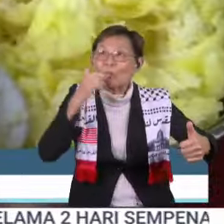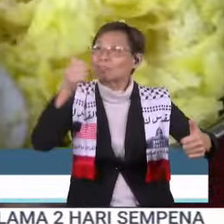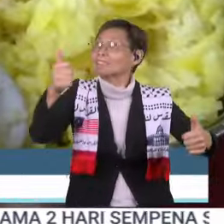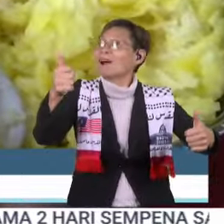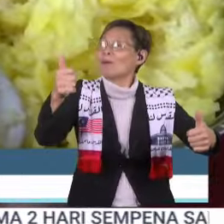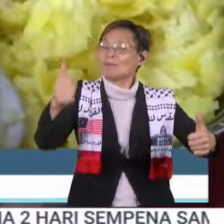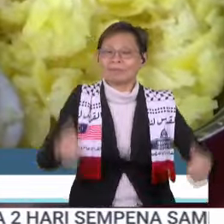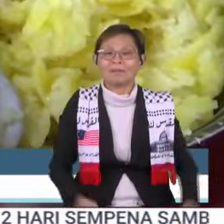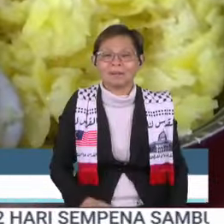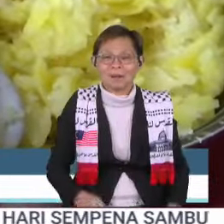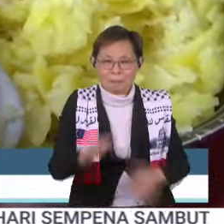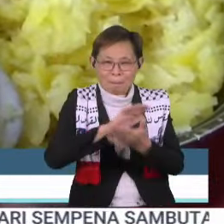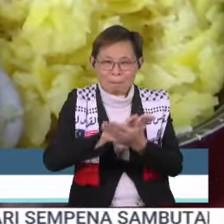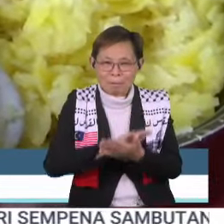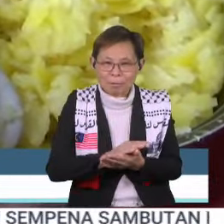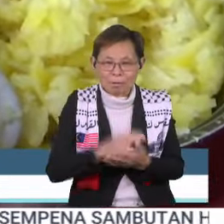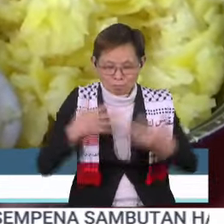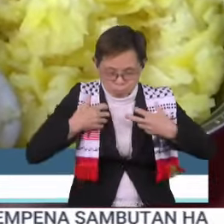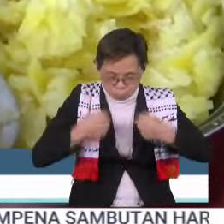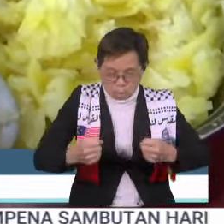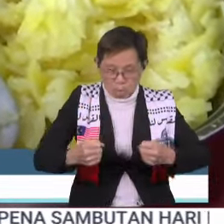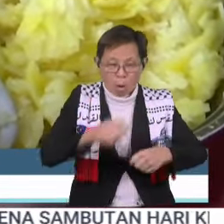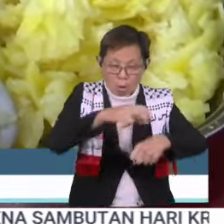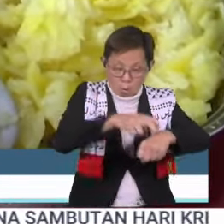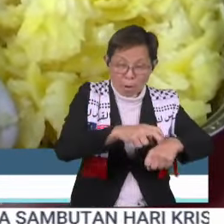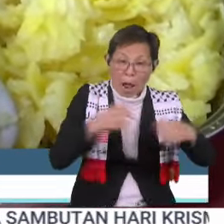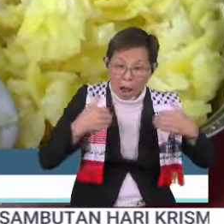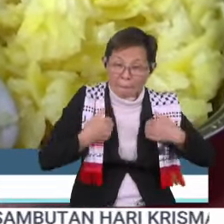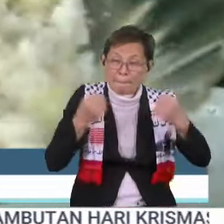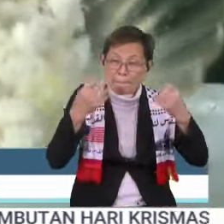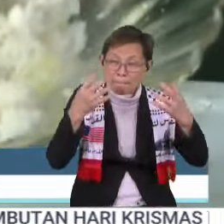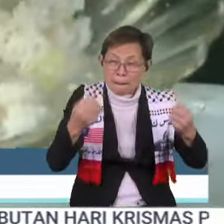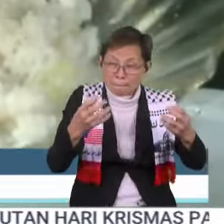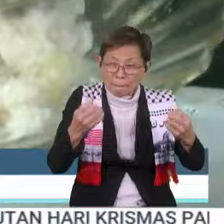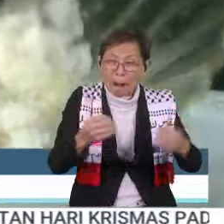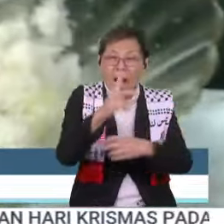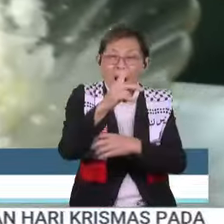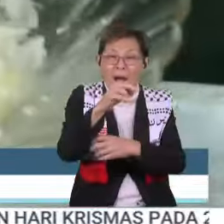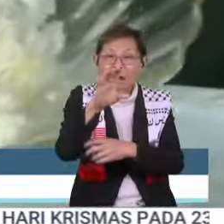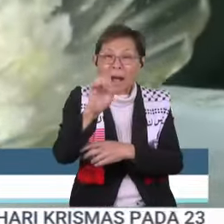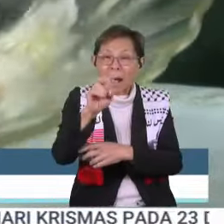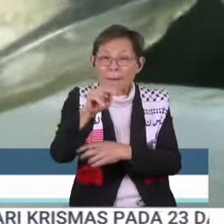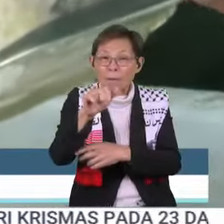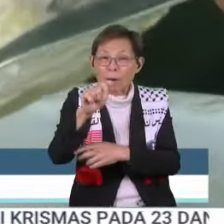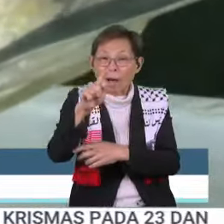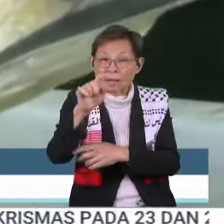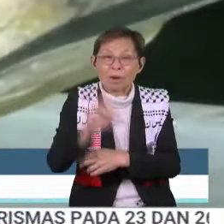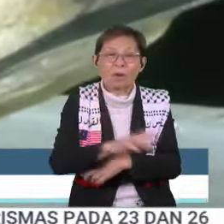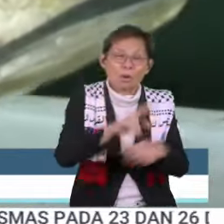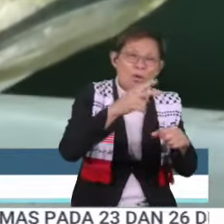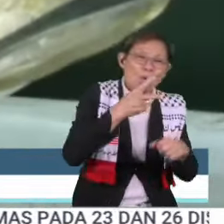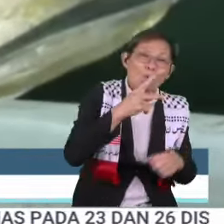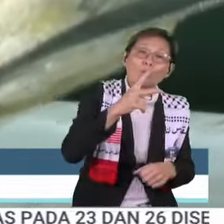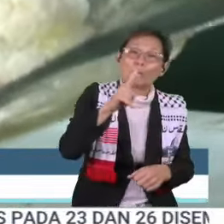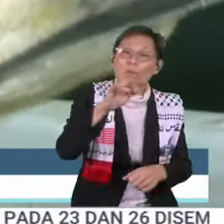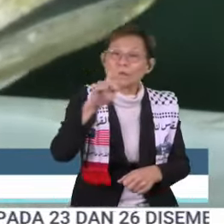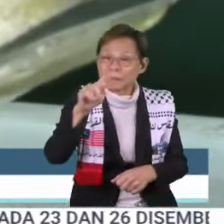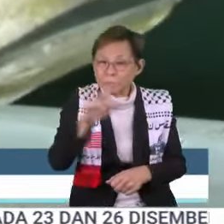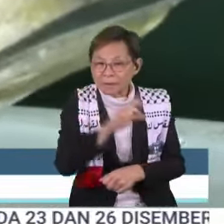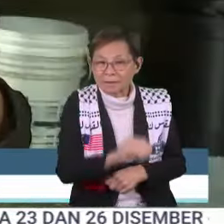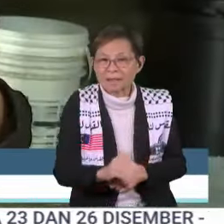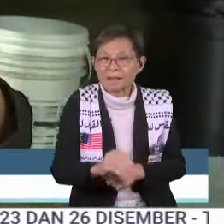sedap. Selain menjadi sumber nutrisi, ubi gadung kaya dengan karbohidrat, vitamin dan mineral yang dapat membantu mengawal